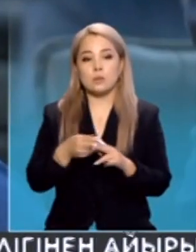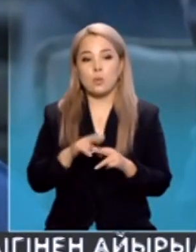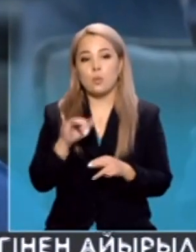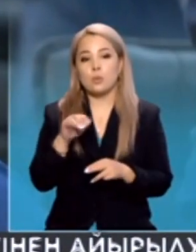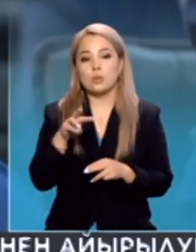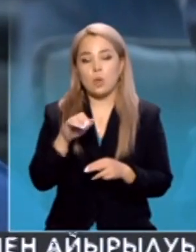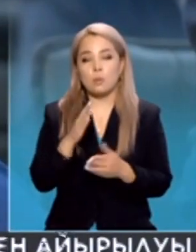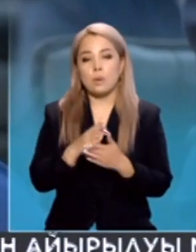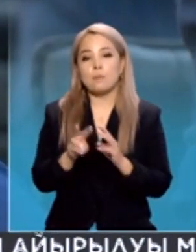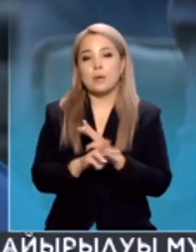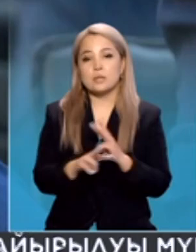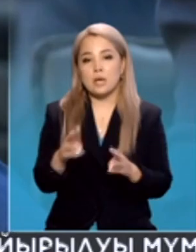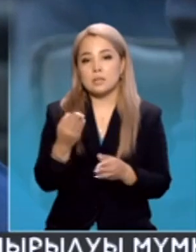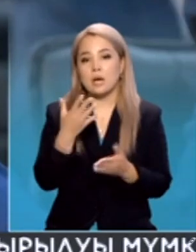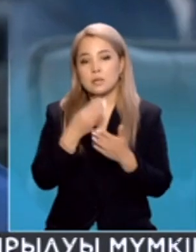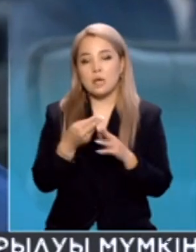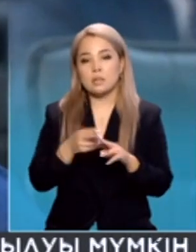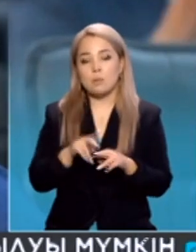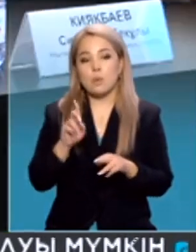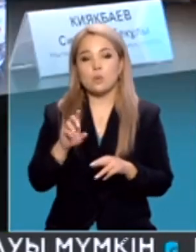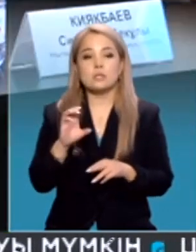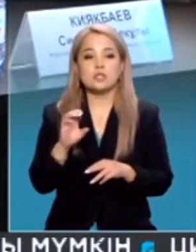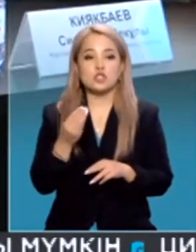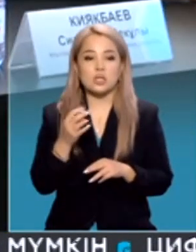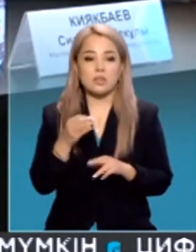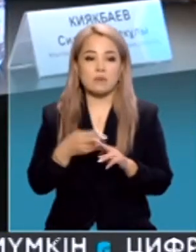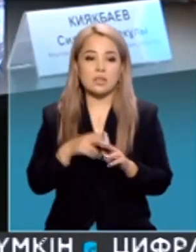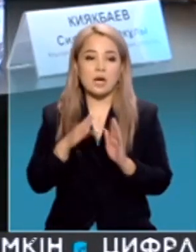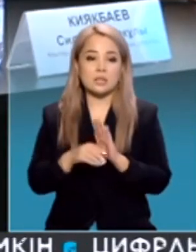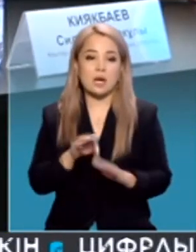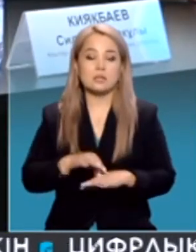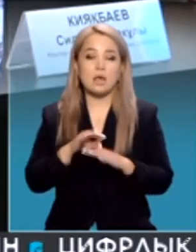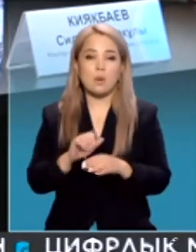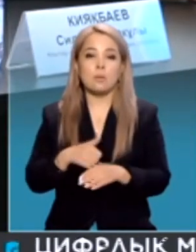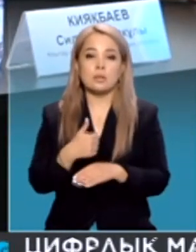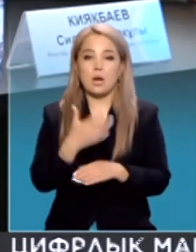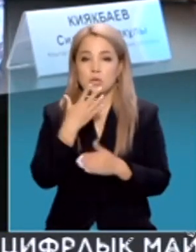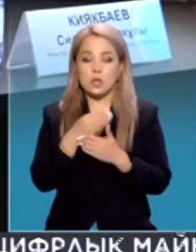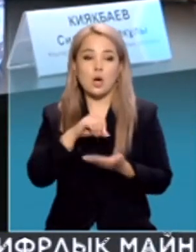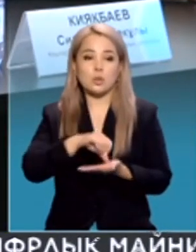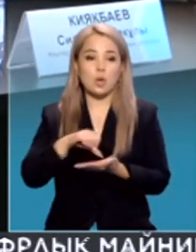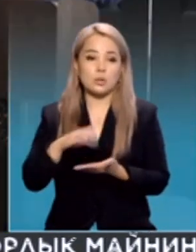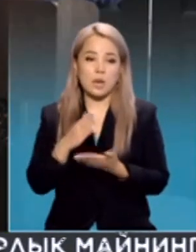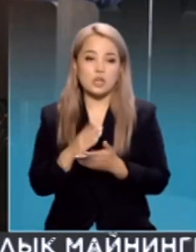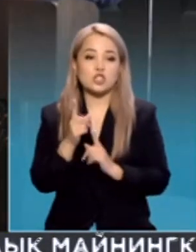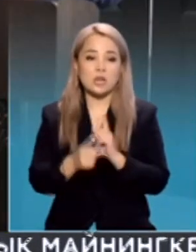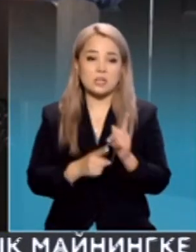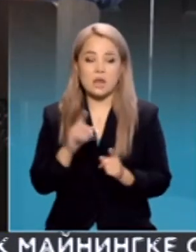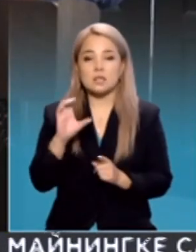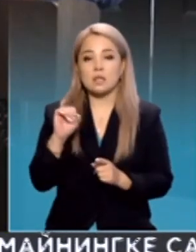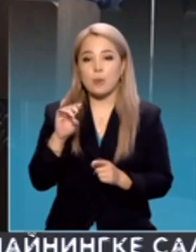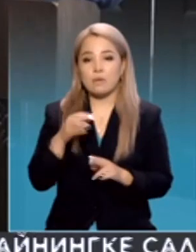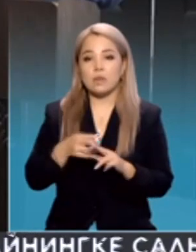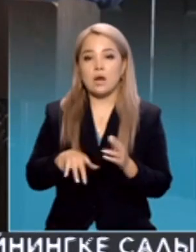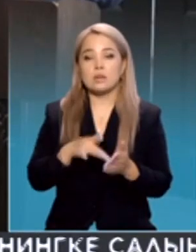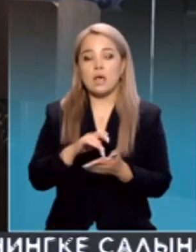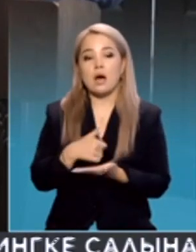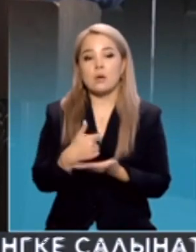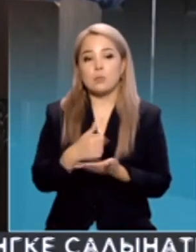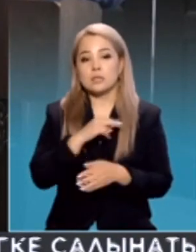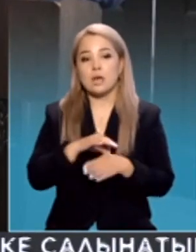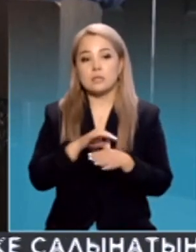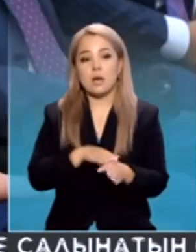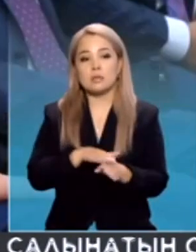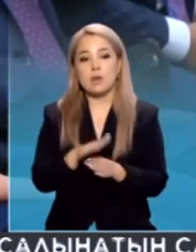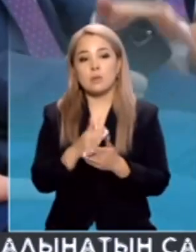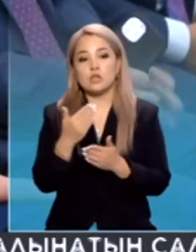Ұлытау облысы мәслихатының хатшысы болып Бауыржан Шыңғысов сайланды. Ол өндіріс саласында басшылық лауазымдарда, сондай-ақ Жезқазған, Сәтбаев қалаларында әкім қызметін атқарған.